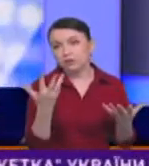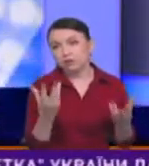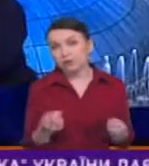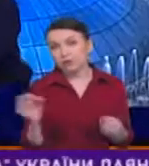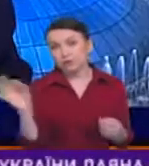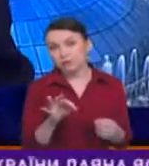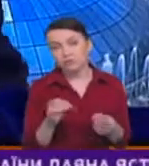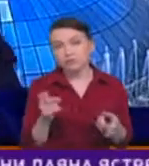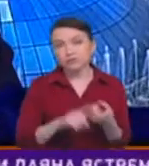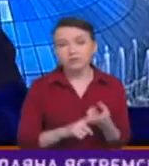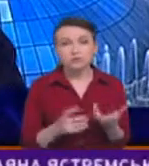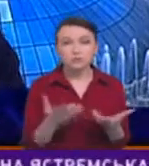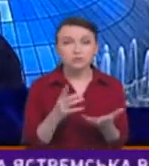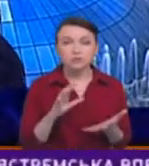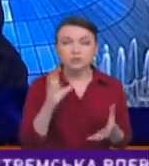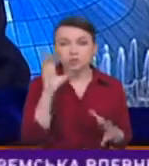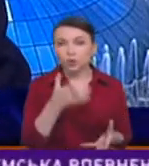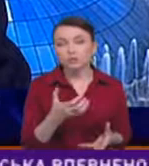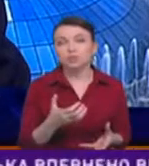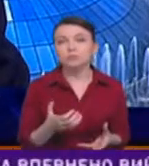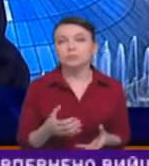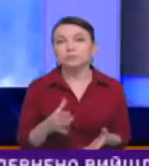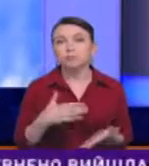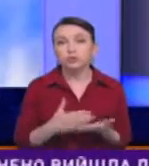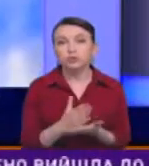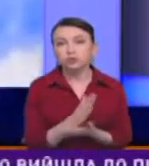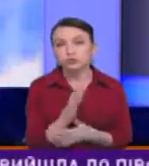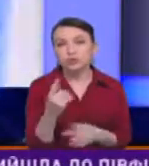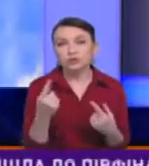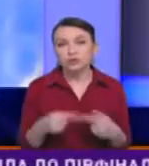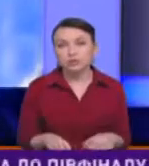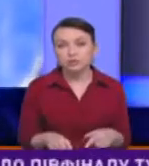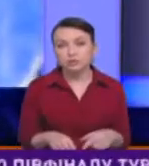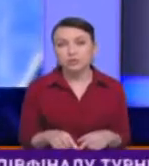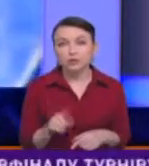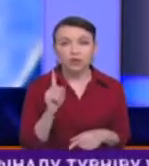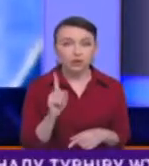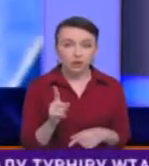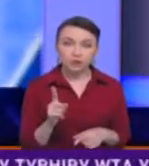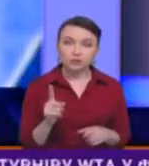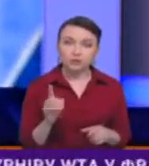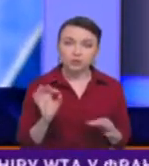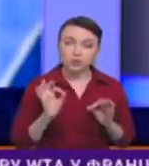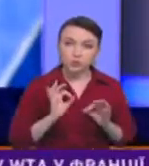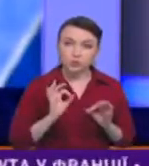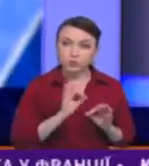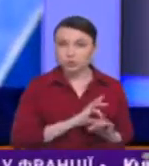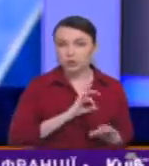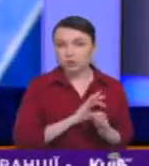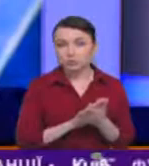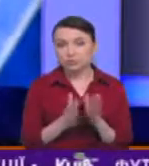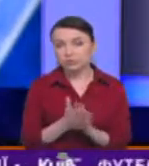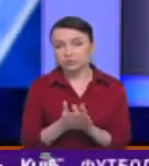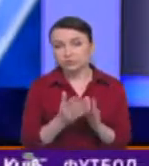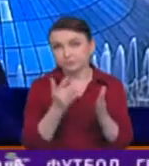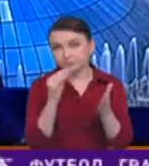це пов'язано з якимись серйозними політичними катаклізмами. Але юридичні обставини в самому